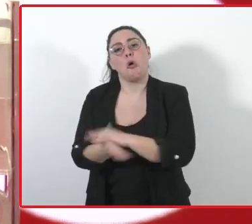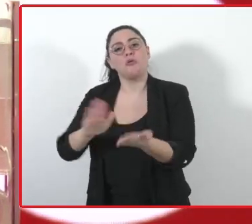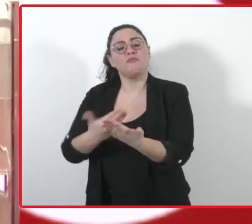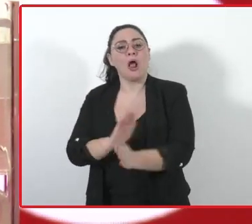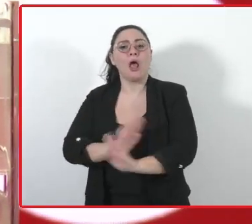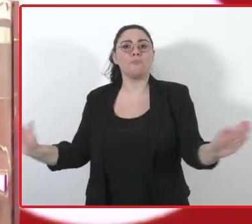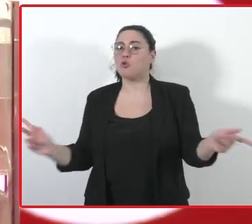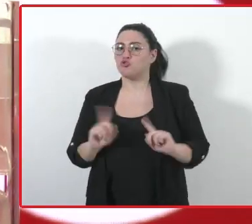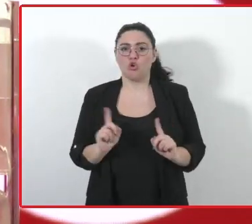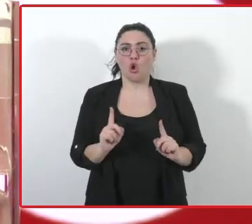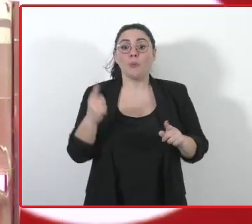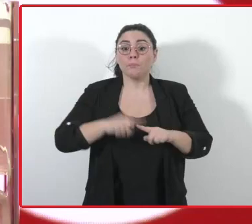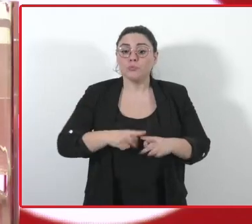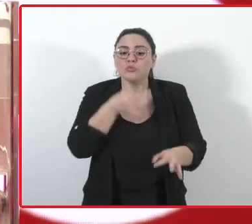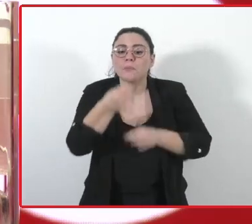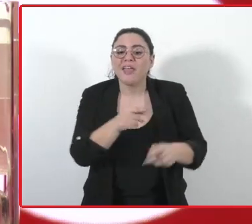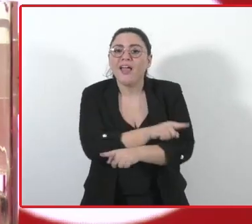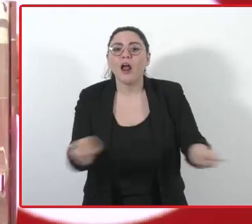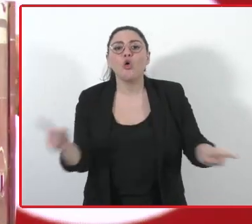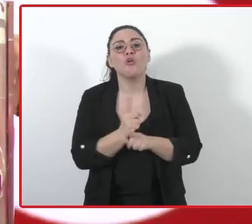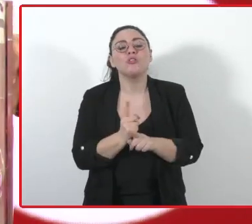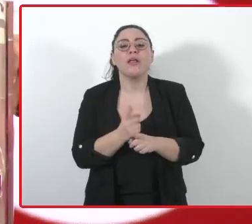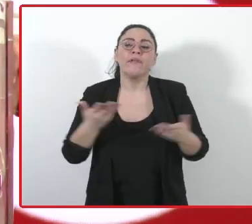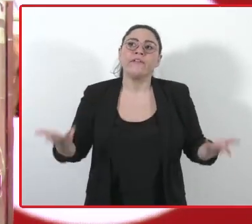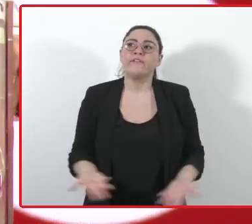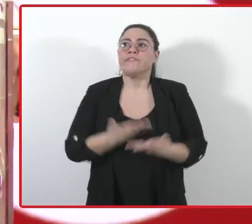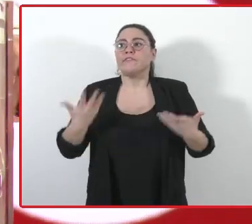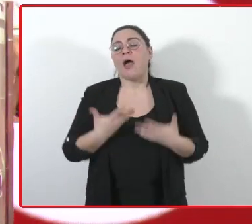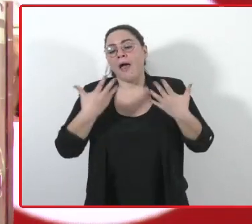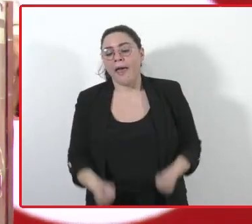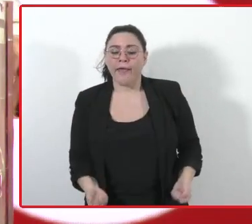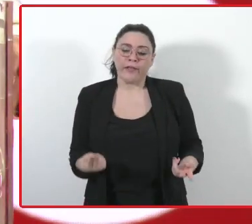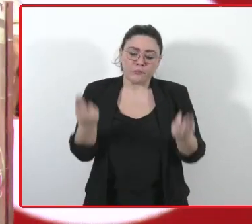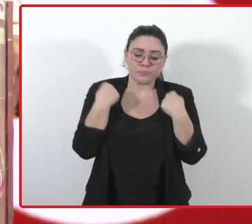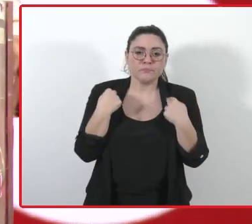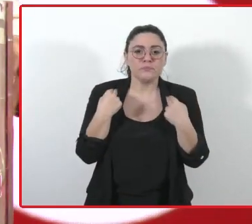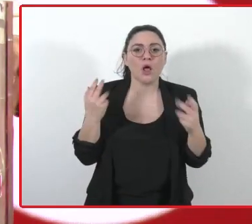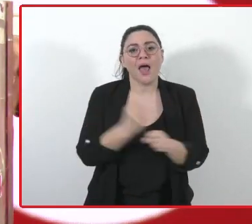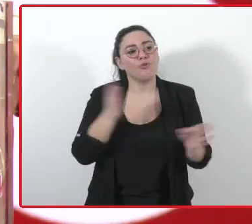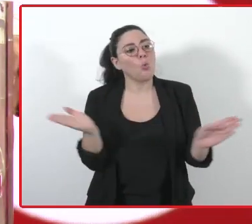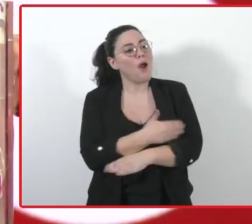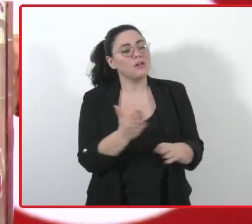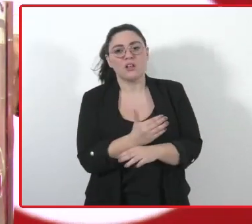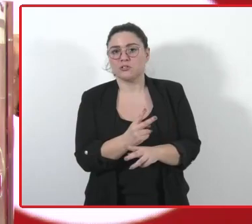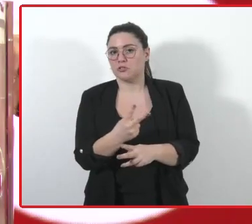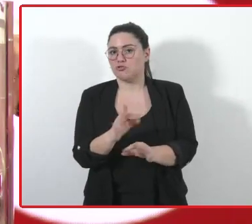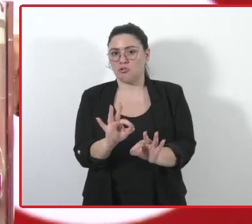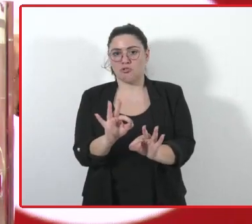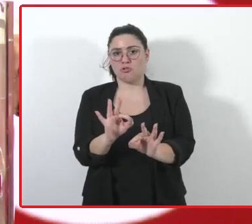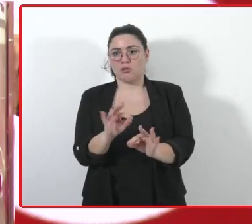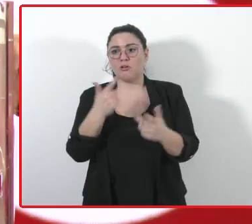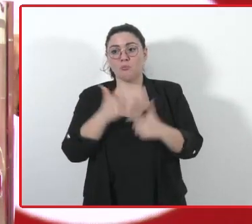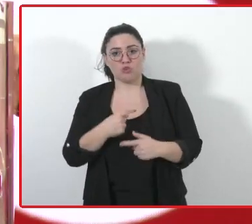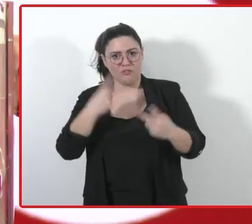soprattutto che non si dovranno accontentare di un lavoro qualsiasi perché se è vero come